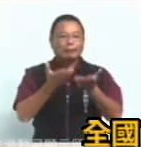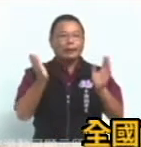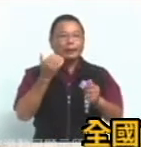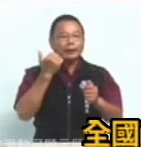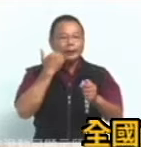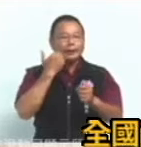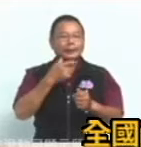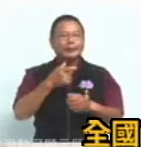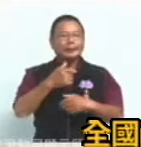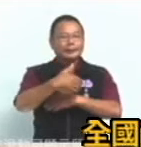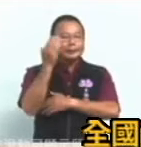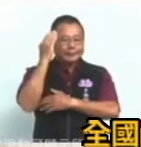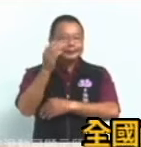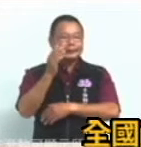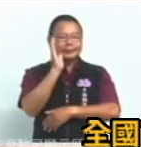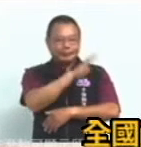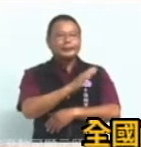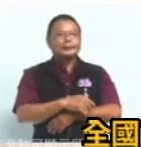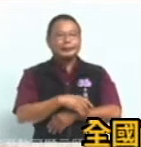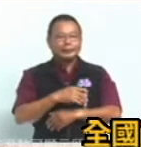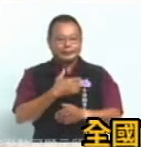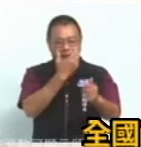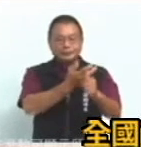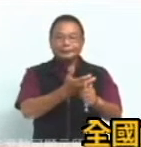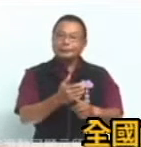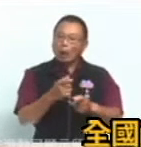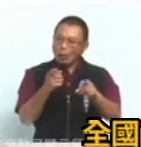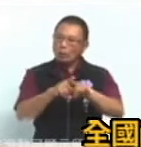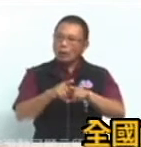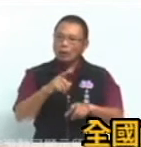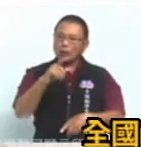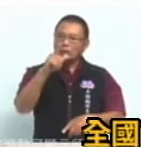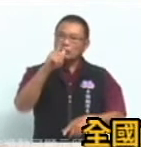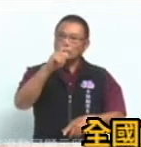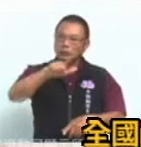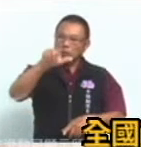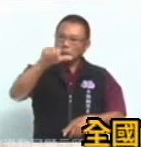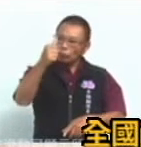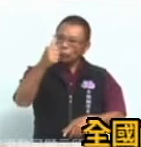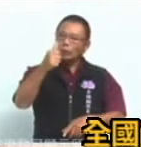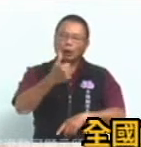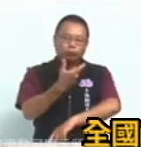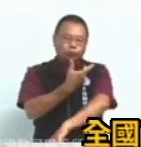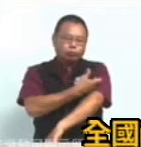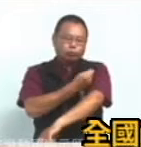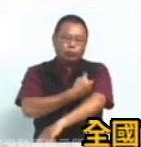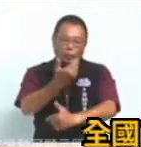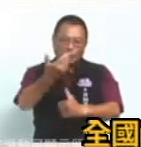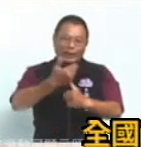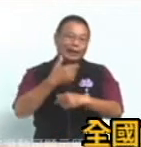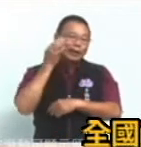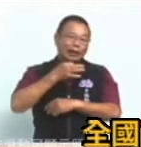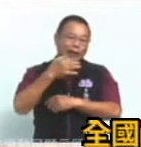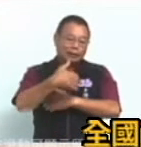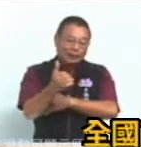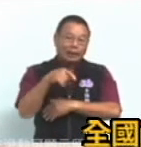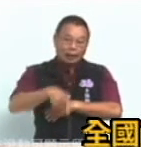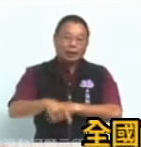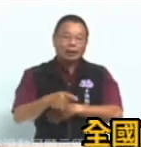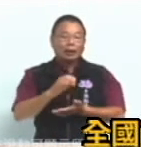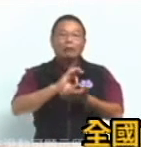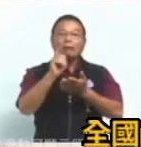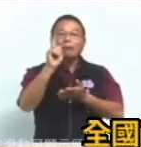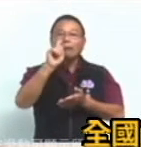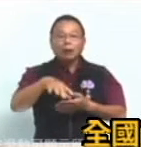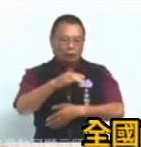给各个县市政府，我们获取配发是6500剂给我们彰化县，那我们会用